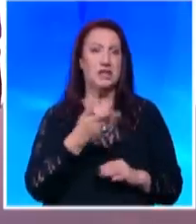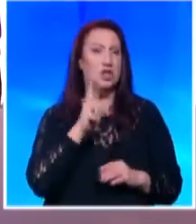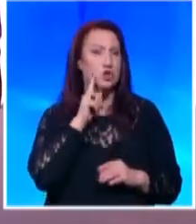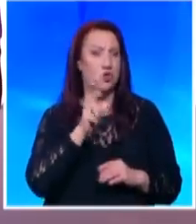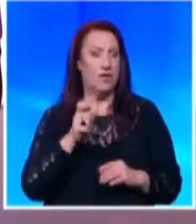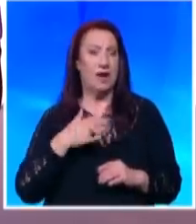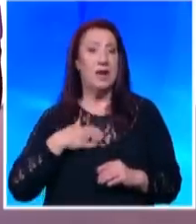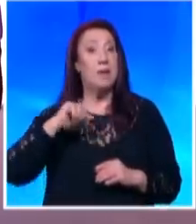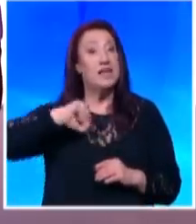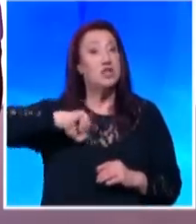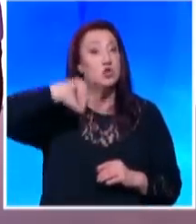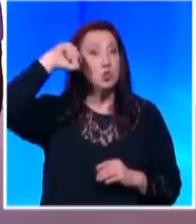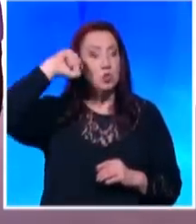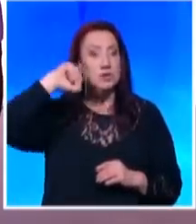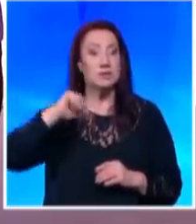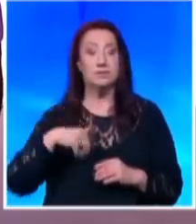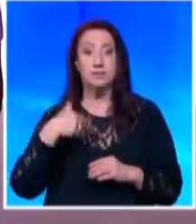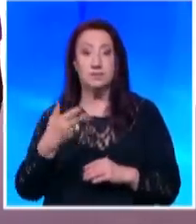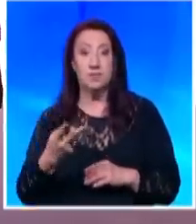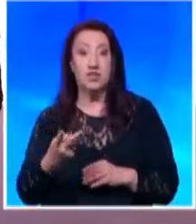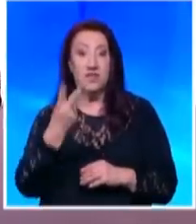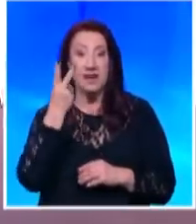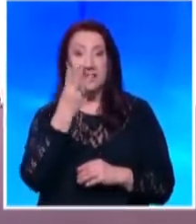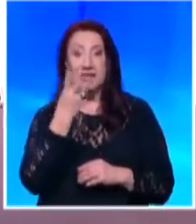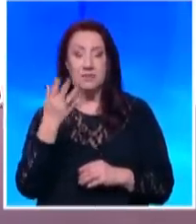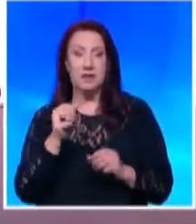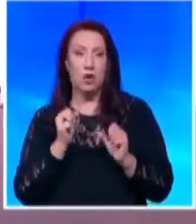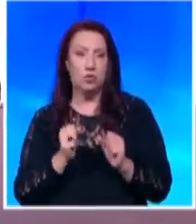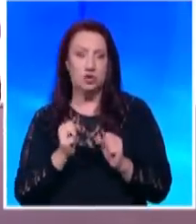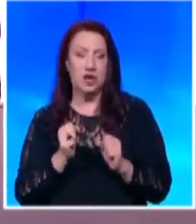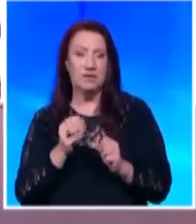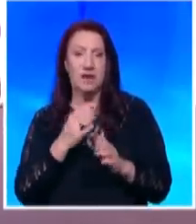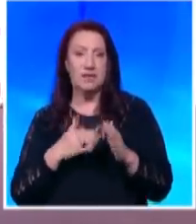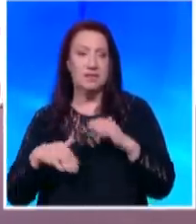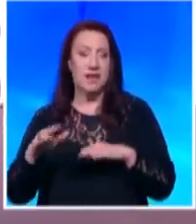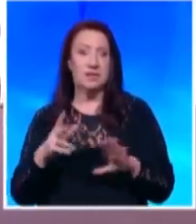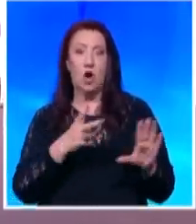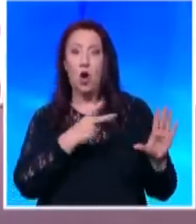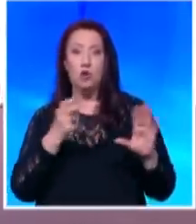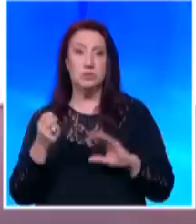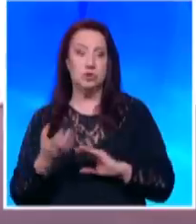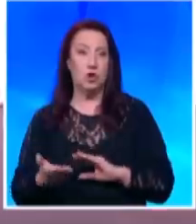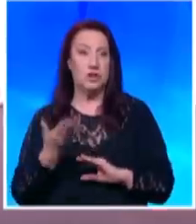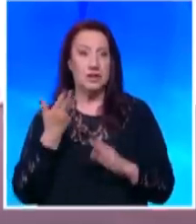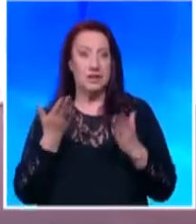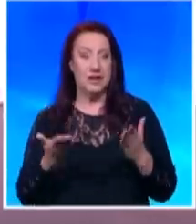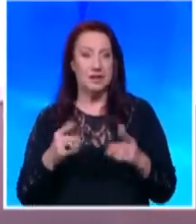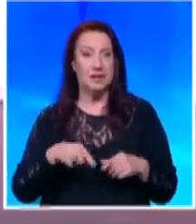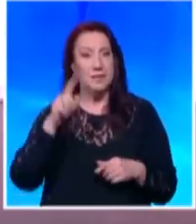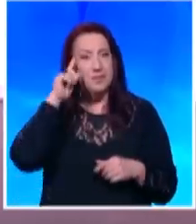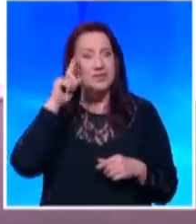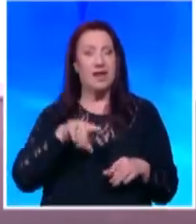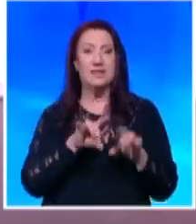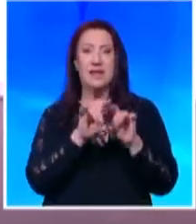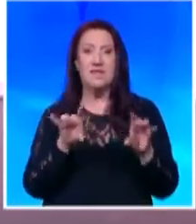през 2035 се очаква броят им да стане над 800 000. В деня за информираността